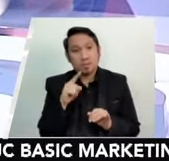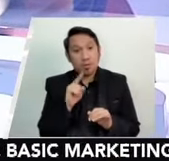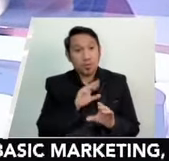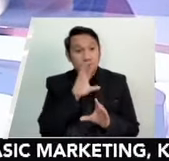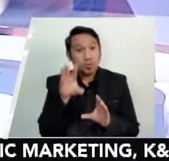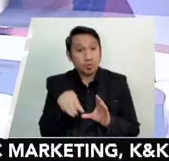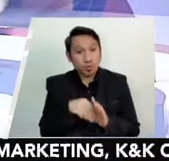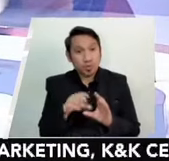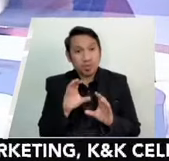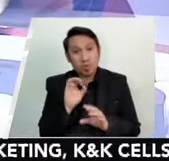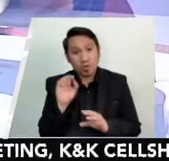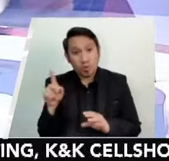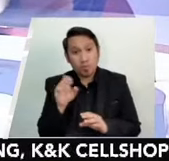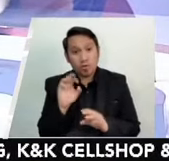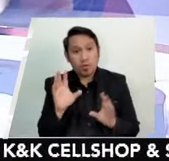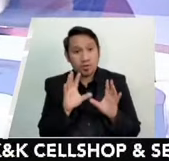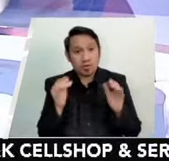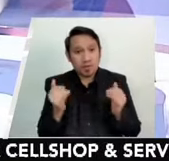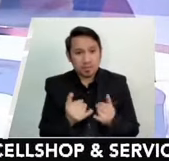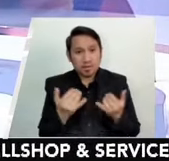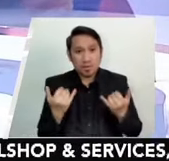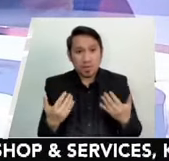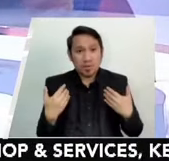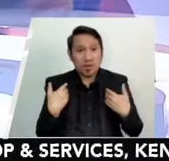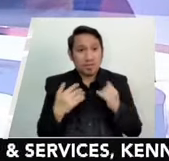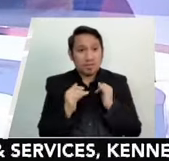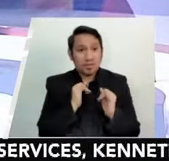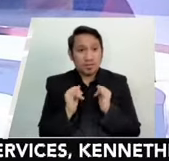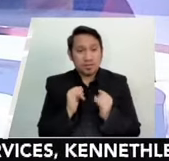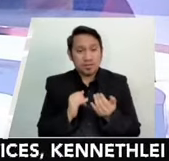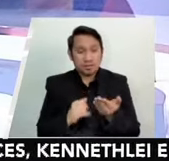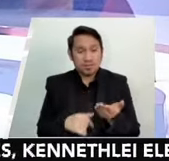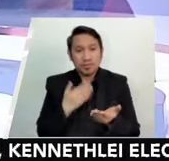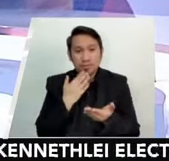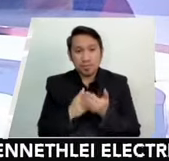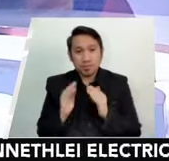President Modi Floranda. Magandang umaga ka, Modi!